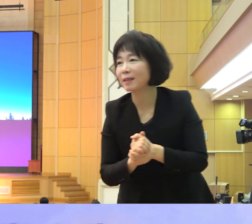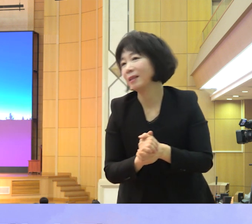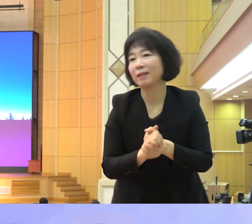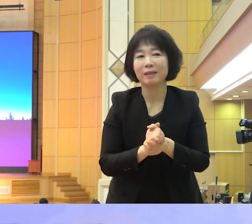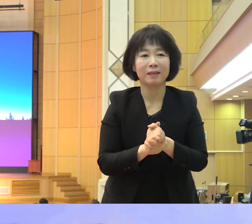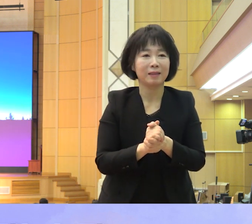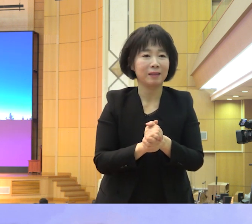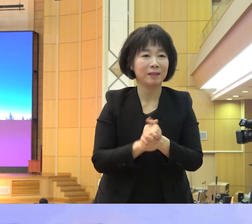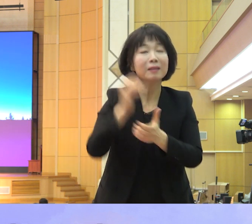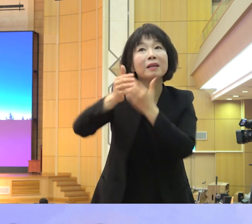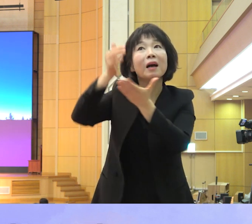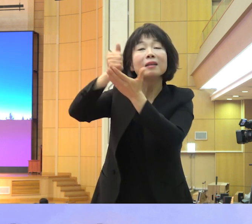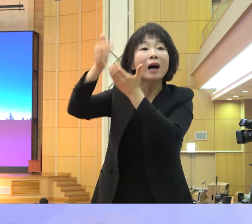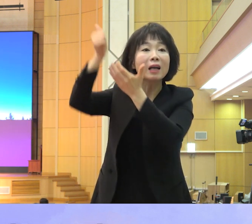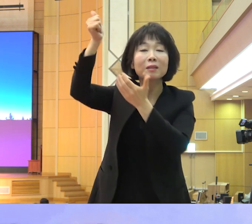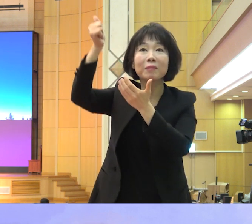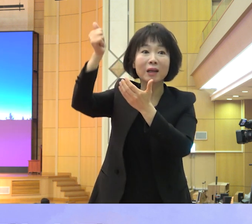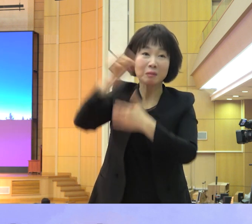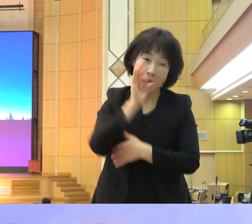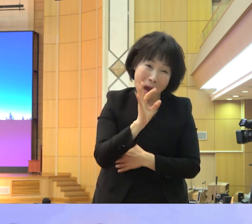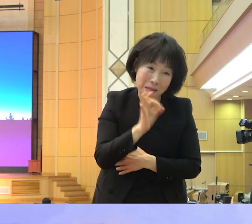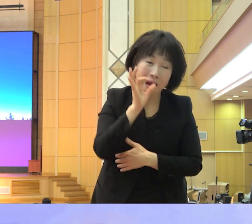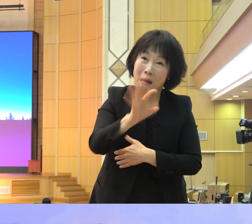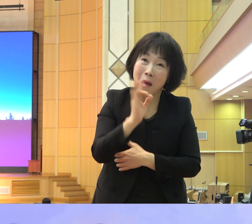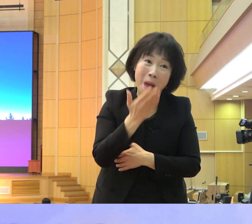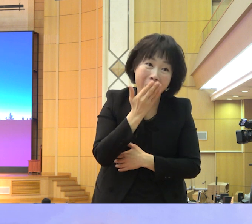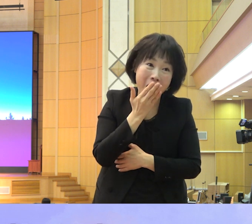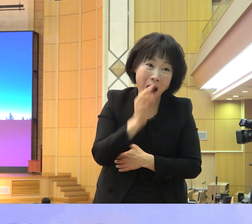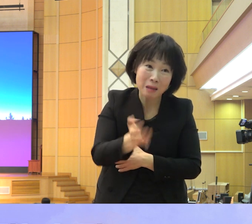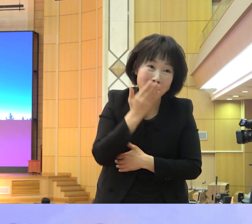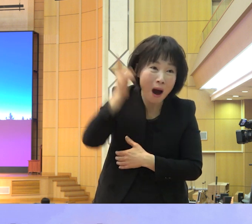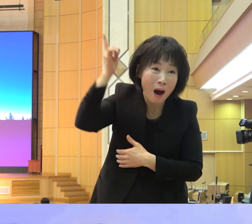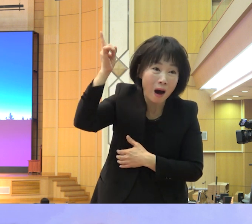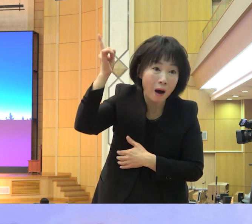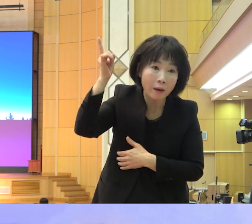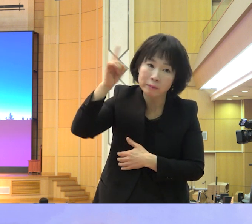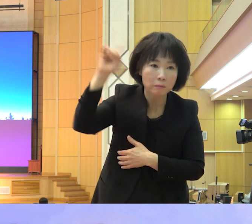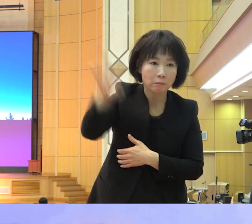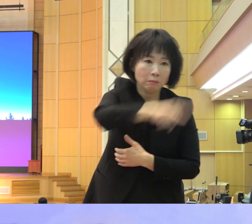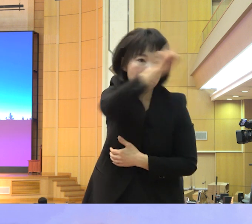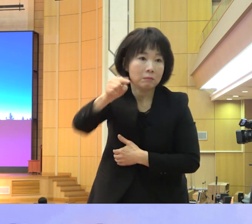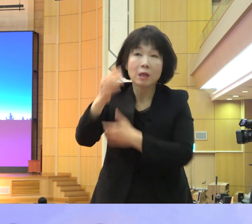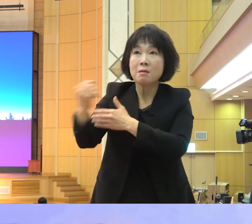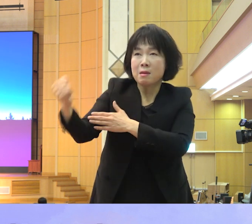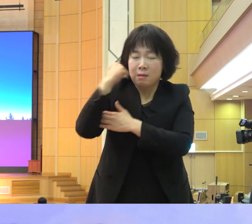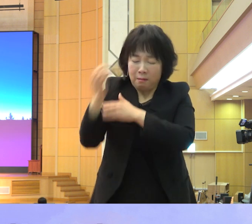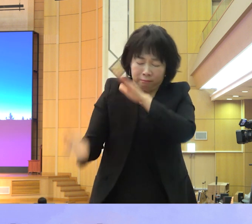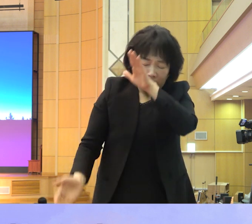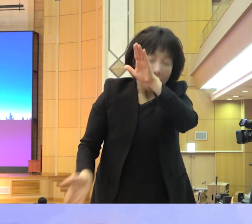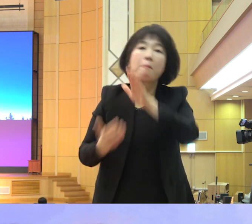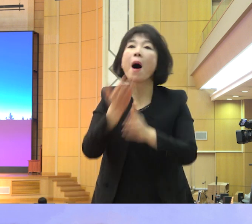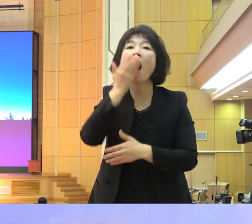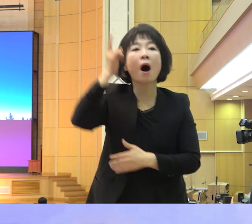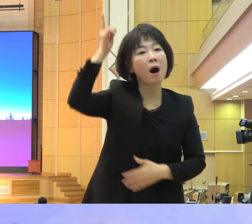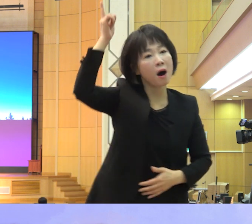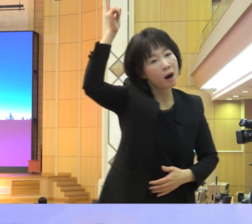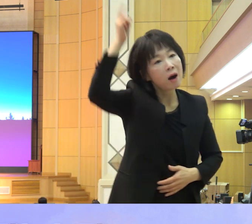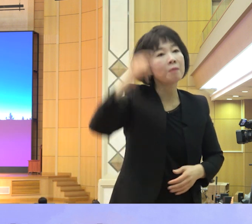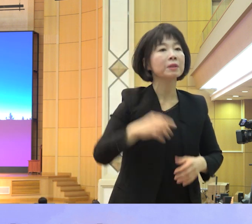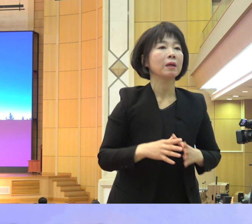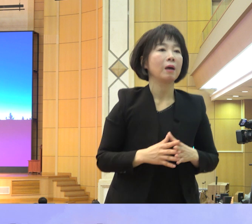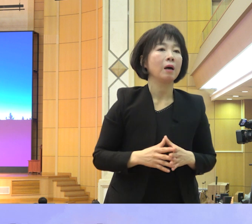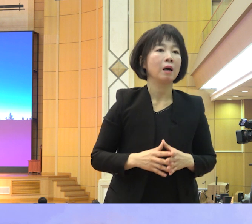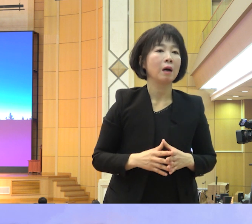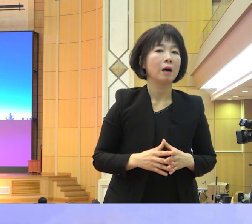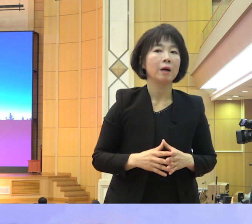여러분, 우리 하나님은 못할 것이 없습니다. 여러분 잘 알다시피 욥이라고 하는 사람은 동방에서